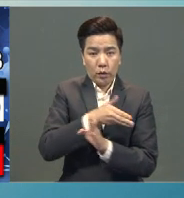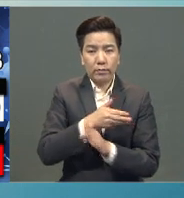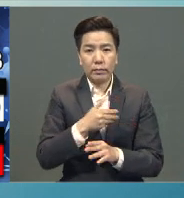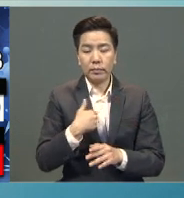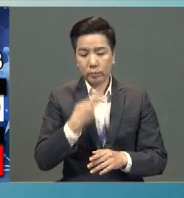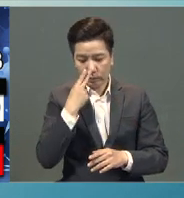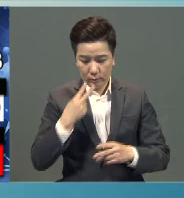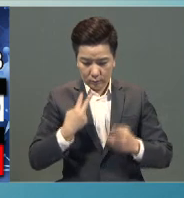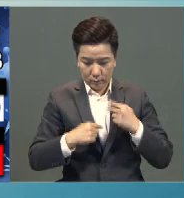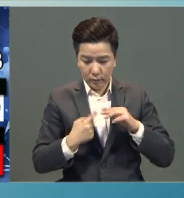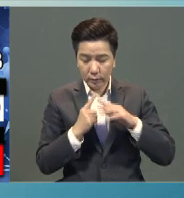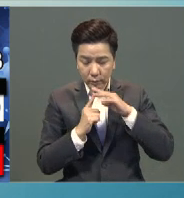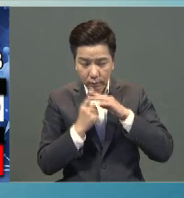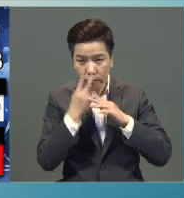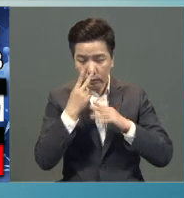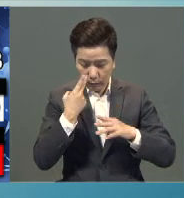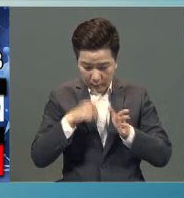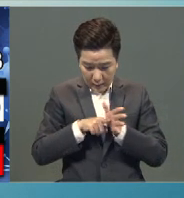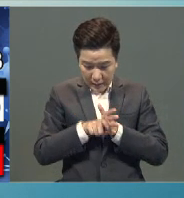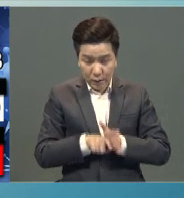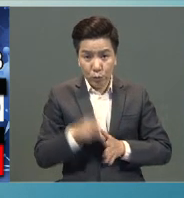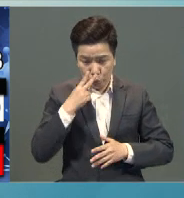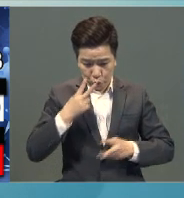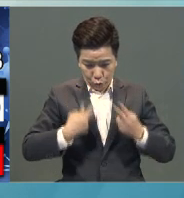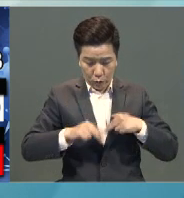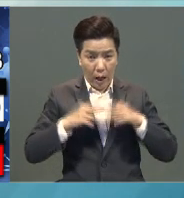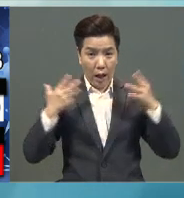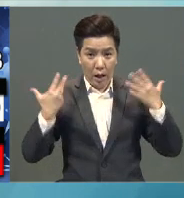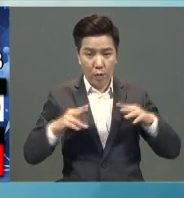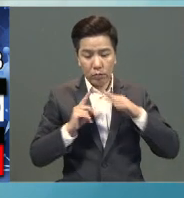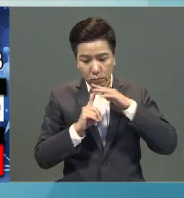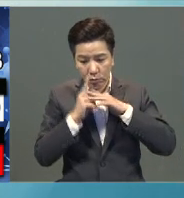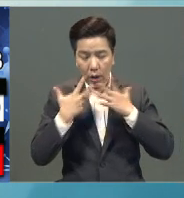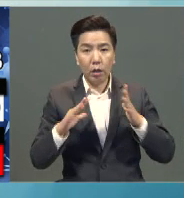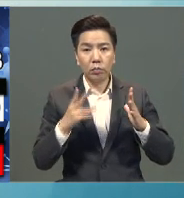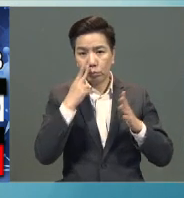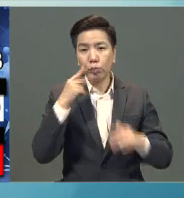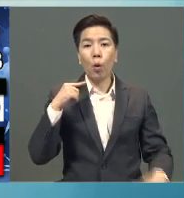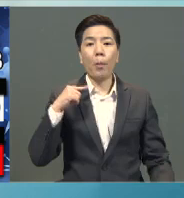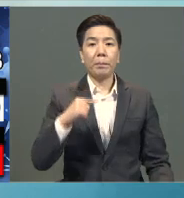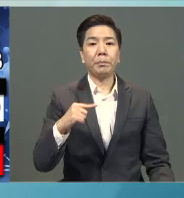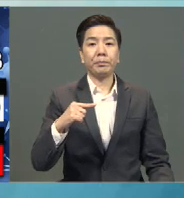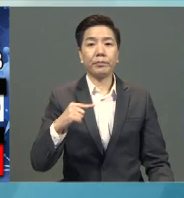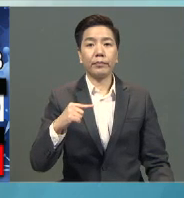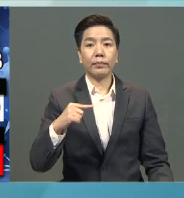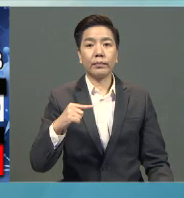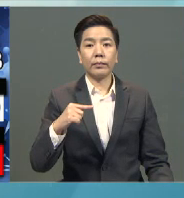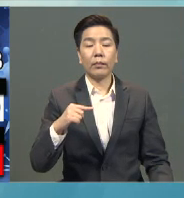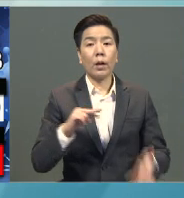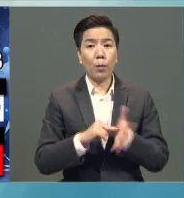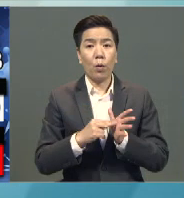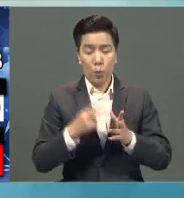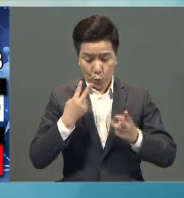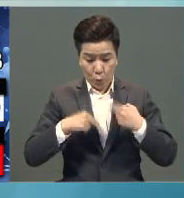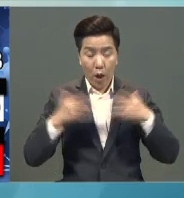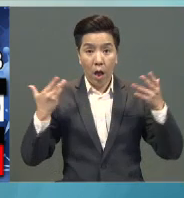การตรวจหาเชื้อโควิดนะฮะซึ่งผลเป็นผลลบนะครับก็แสดงว่าได้มีการตรวจแล้วว่าก่อ